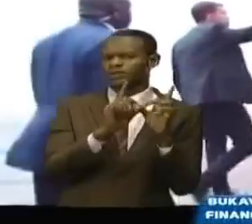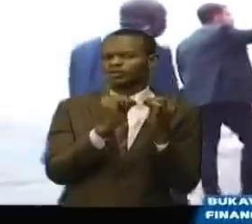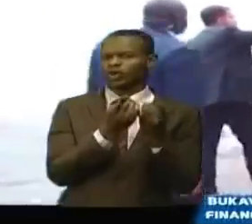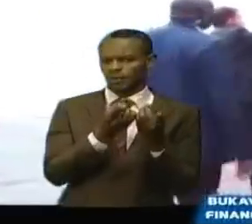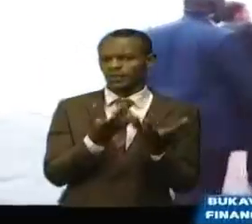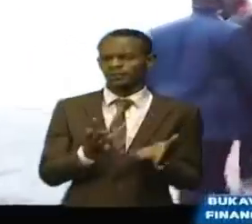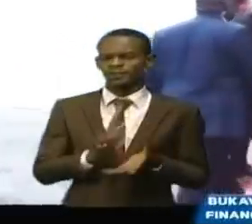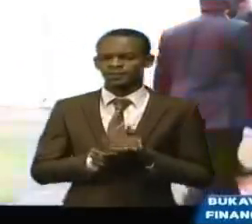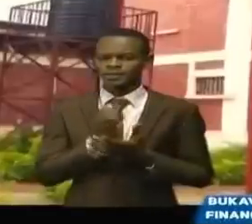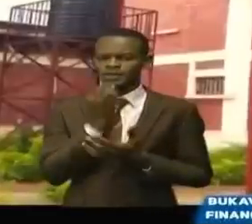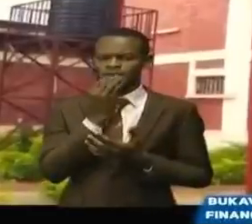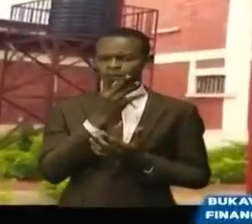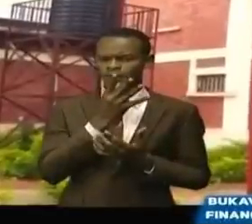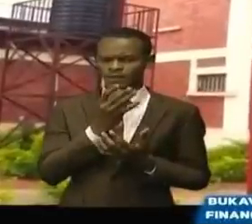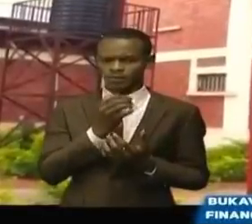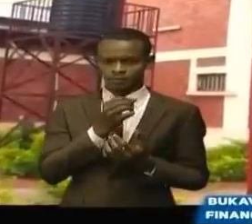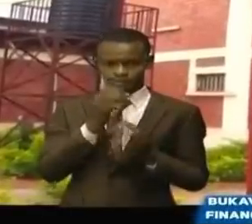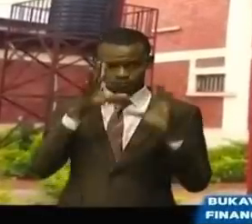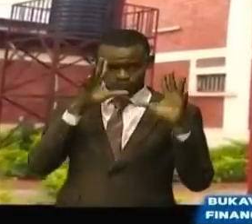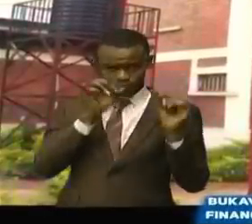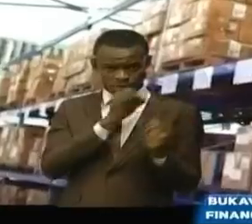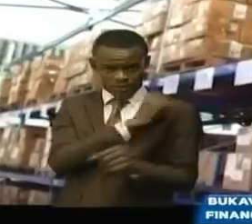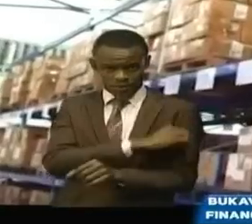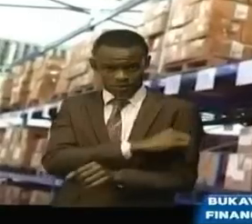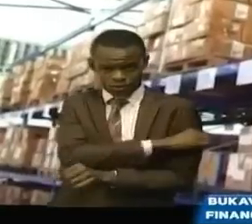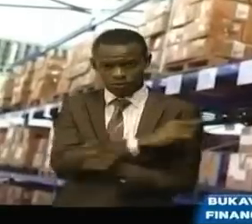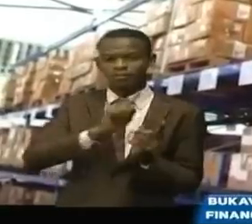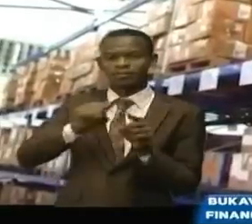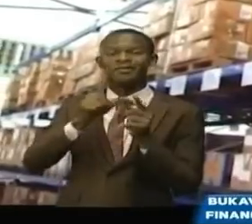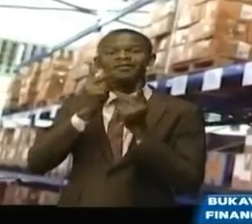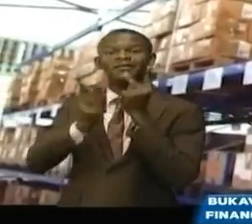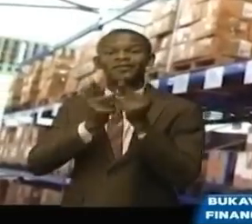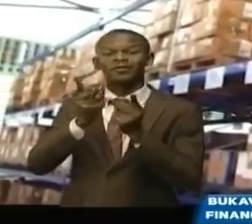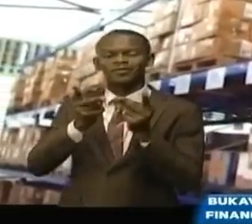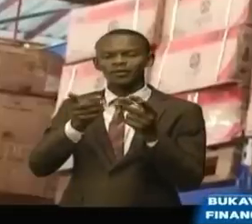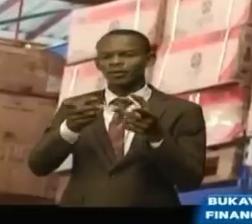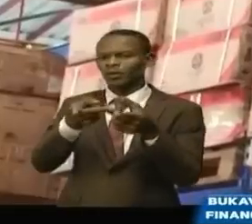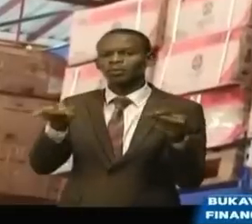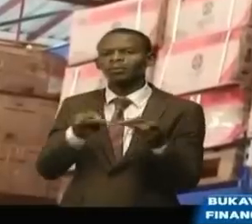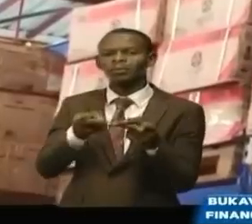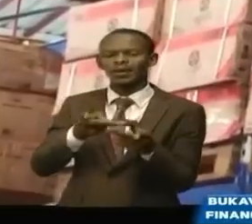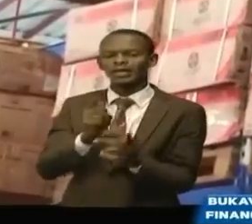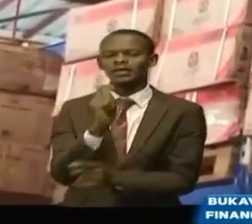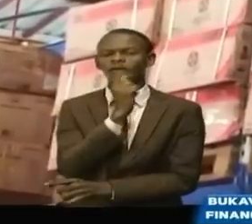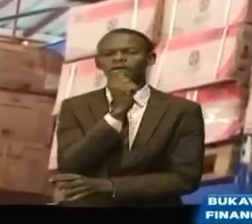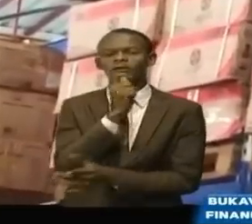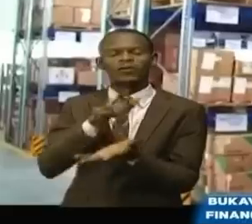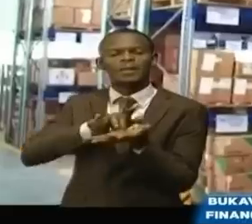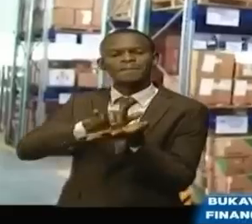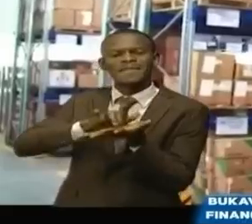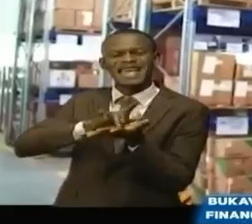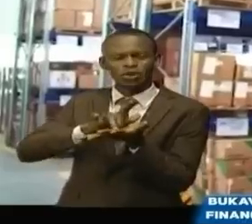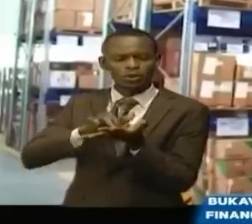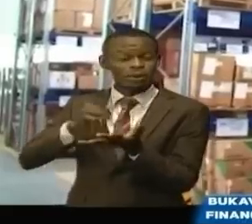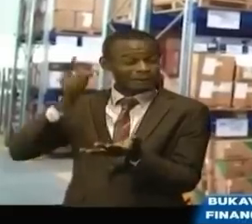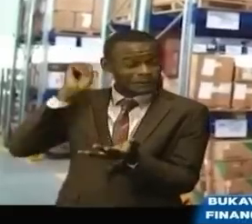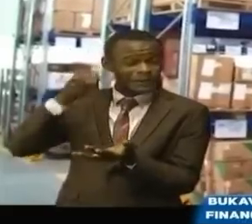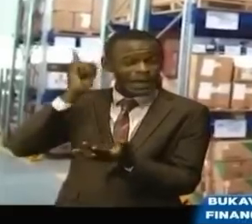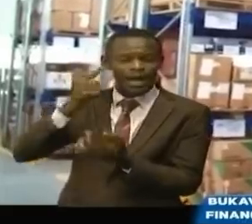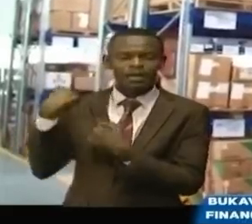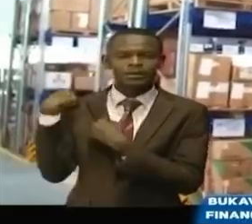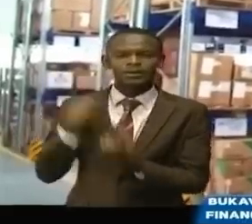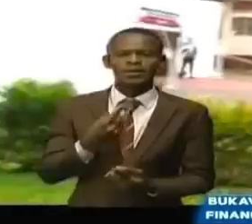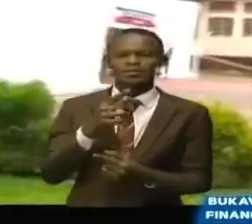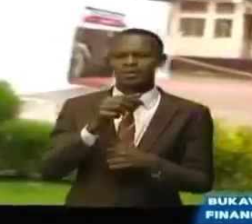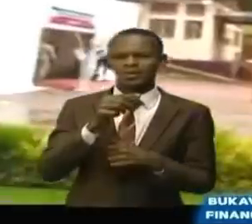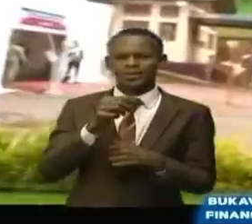figure la centrale de distribution régionale de médicaments CDR de Bukavu. Construite en 2021 avec des fonds suisses à hauteur